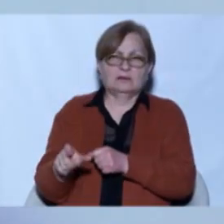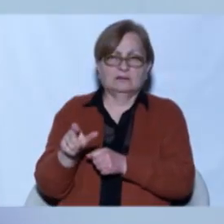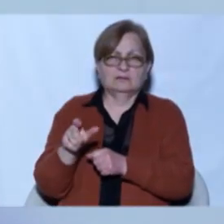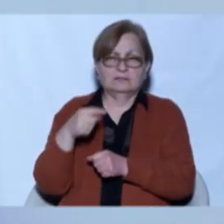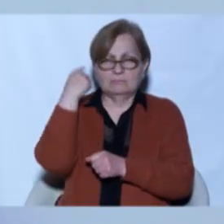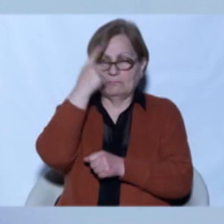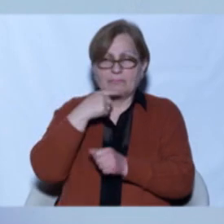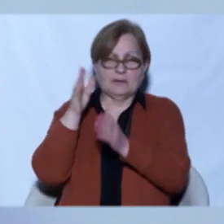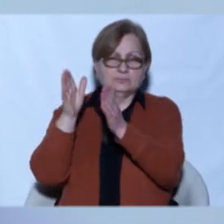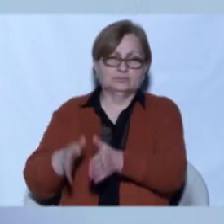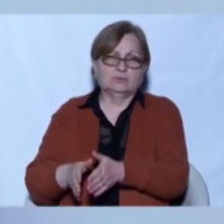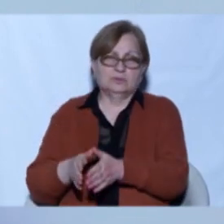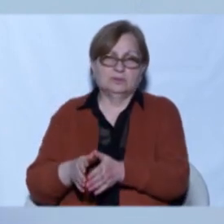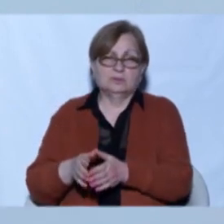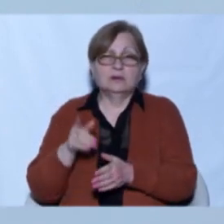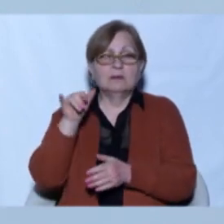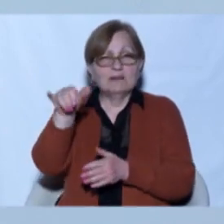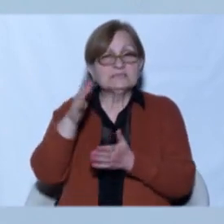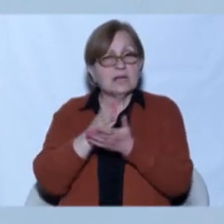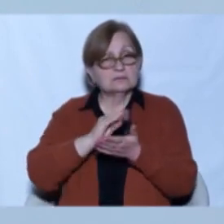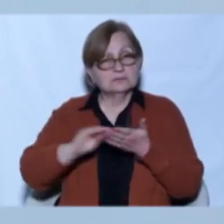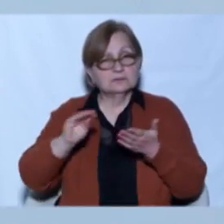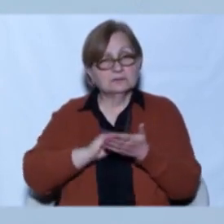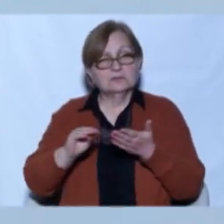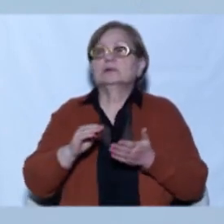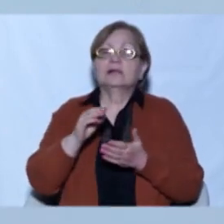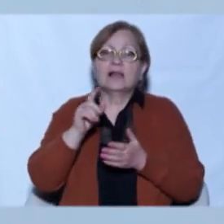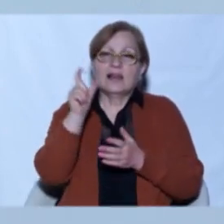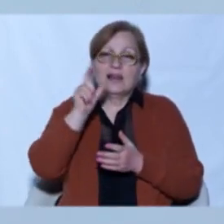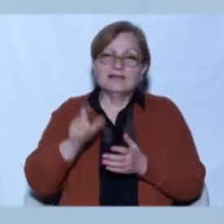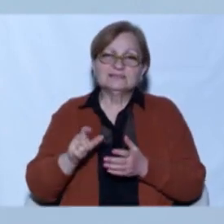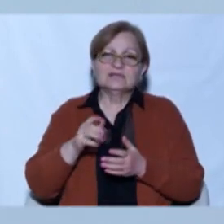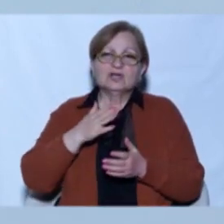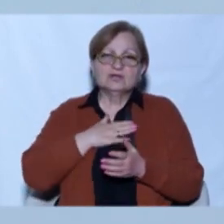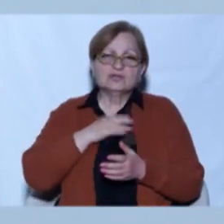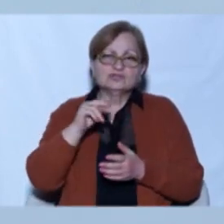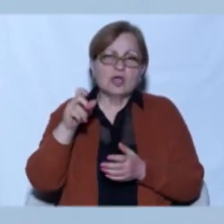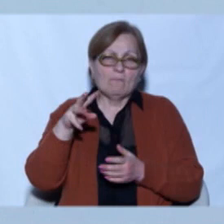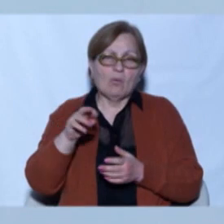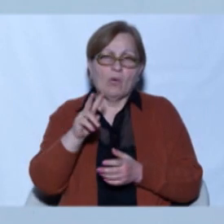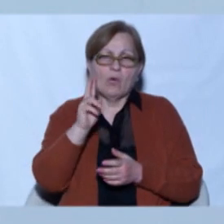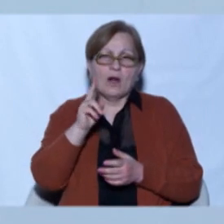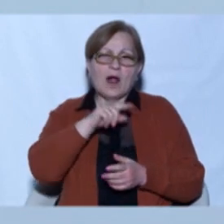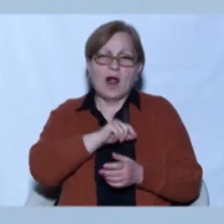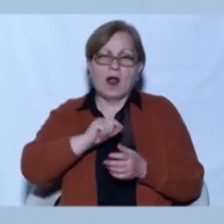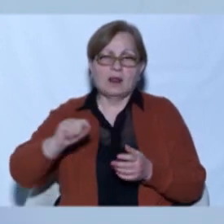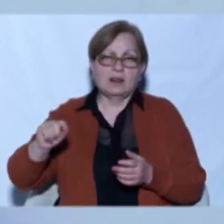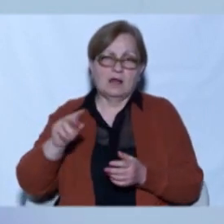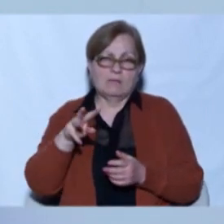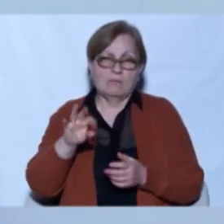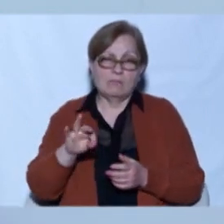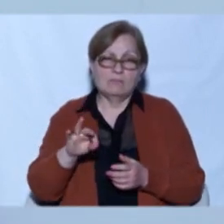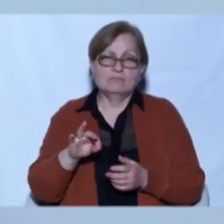აქვს დაწერილი ასეთი ლექსი, ჩემო კალამო, შესაძლოა ამ ლექსს უკვე იცნობ და თუ ჯერ არ წაგიკითხავს,